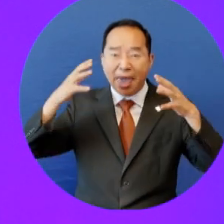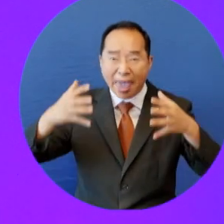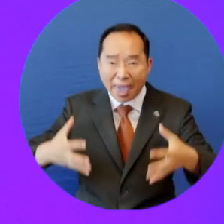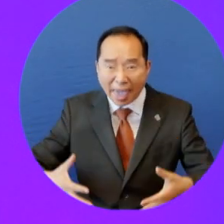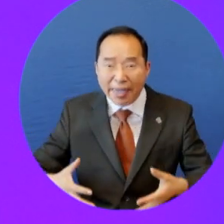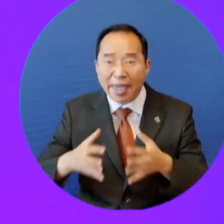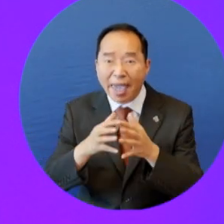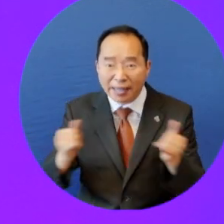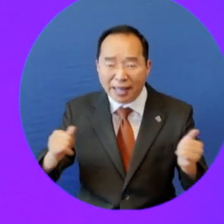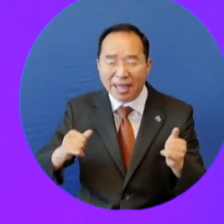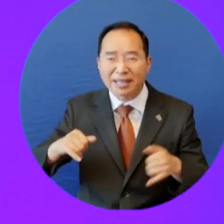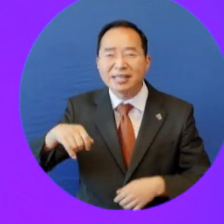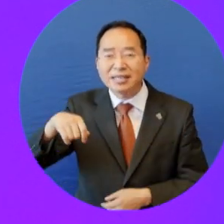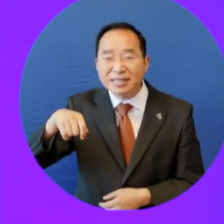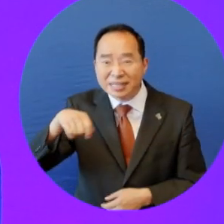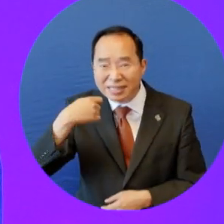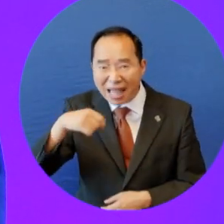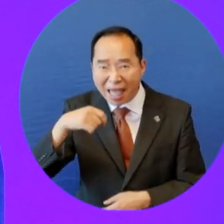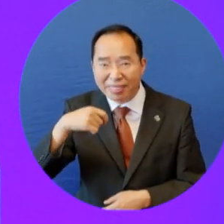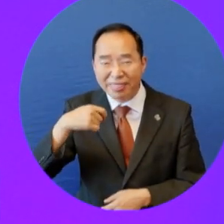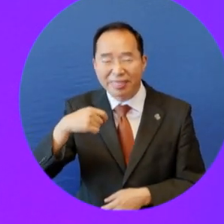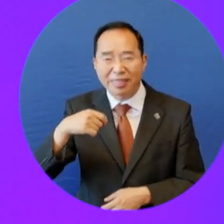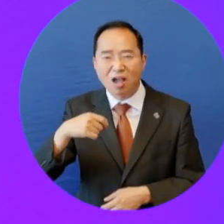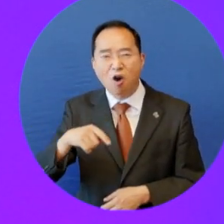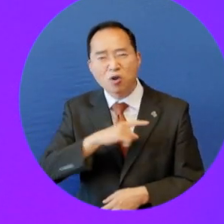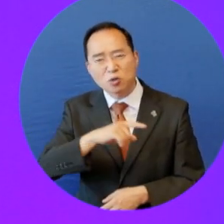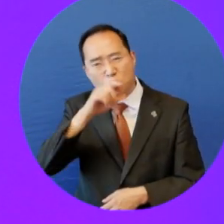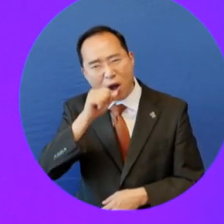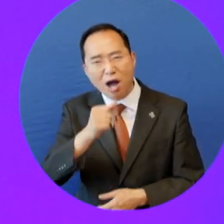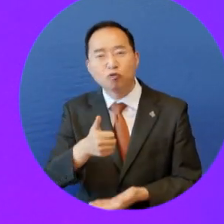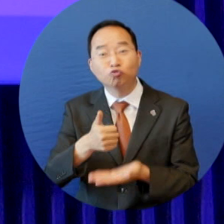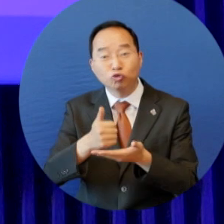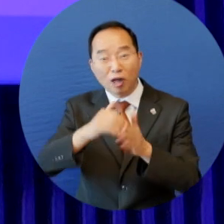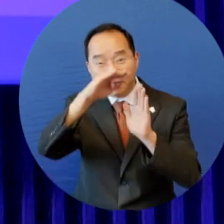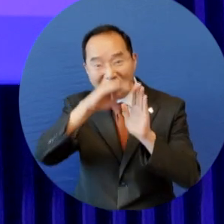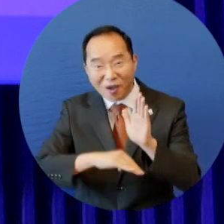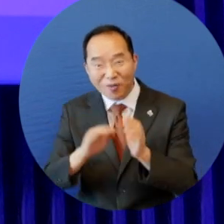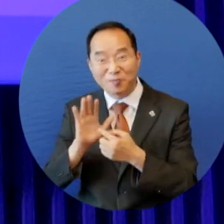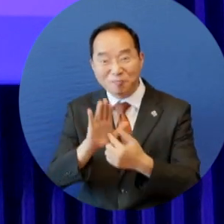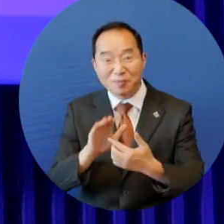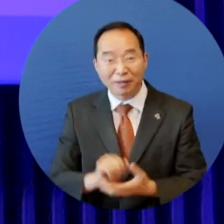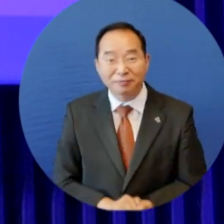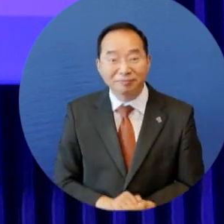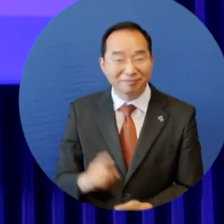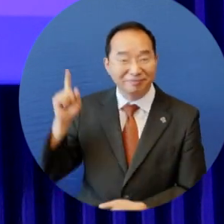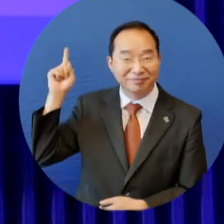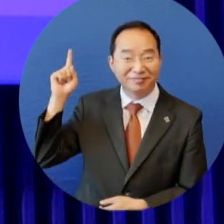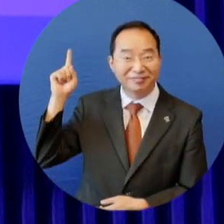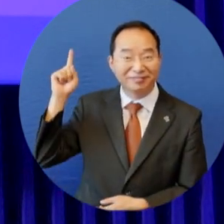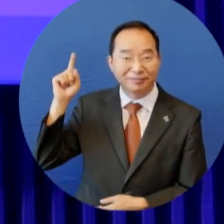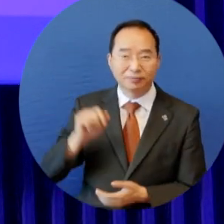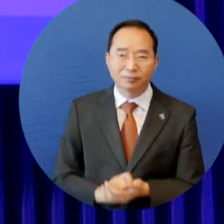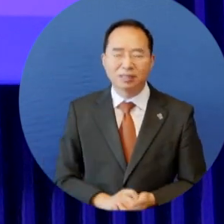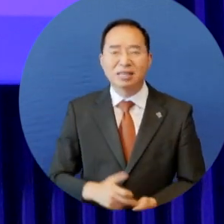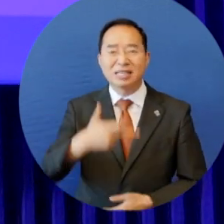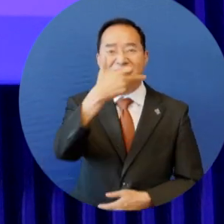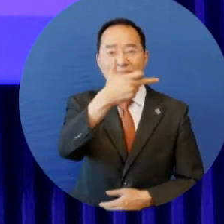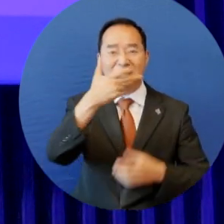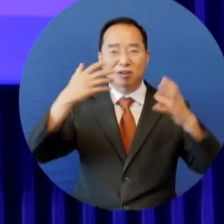최초로 전 세계인을 대상으로 하는 식단 가이드가 발표되었습니다. 바로 Eat Lancet 리포트라는